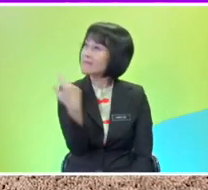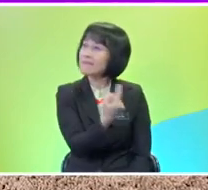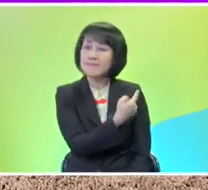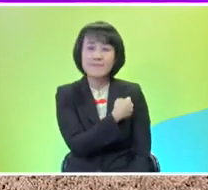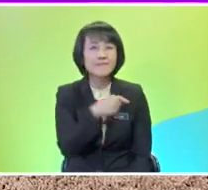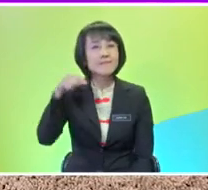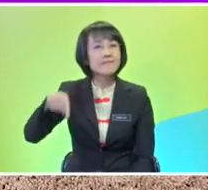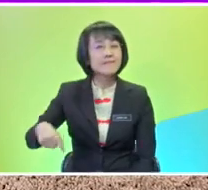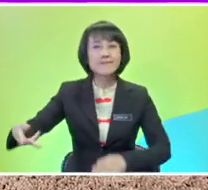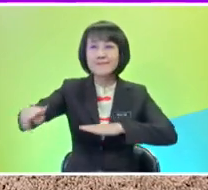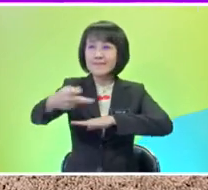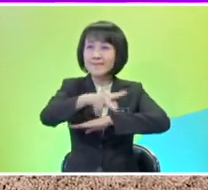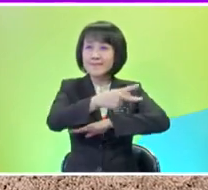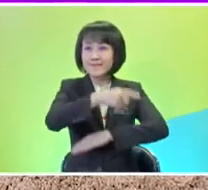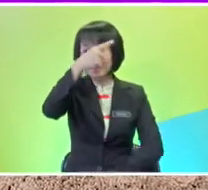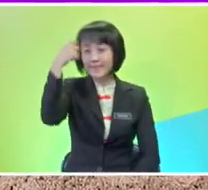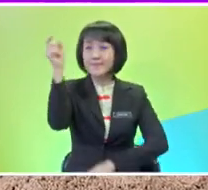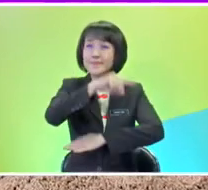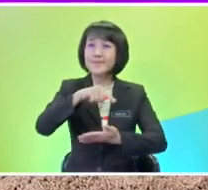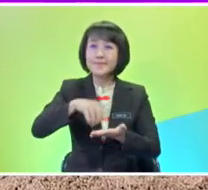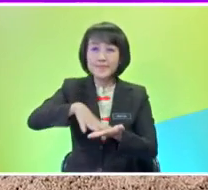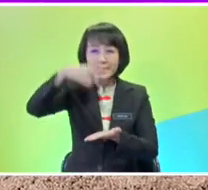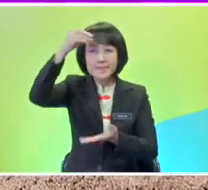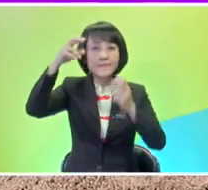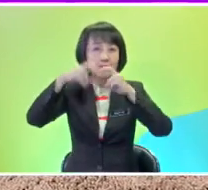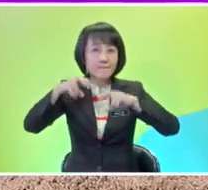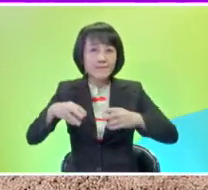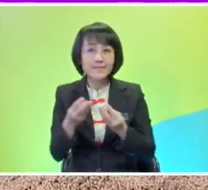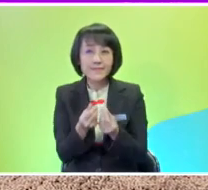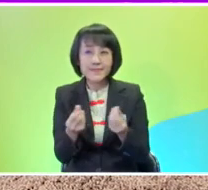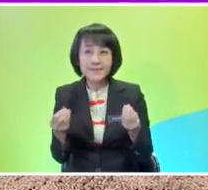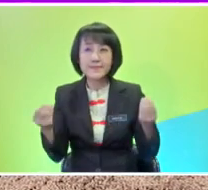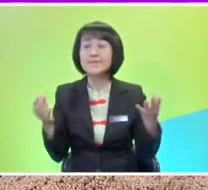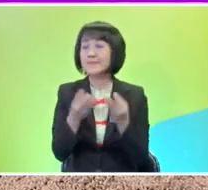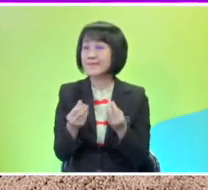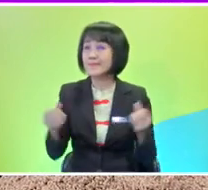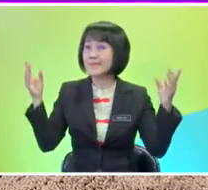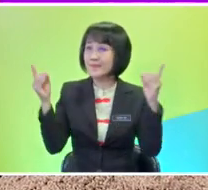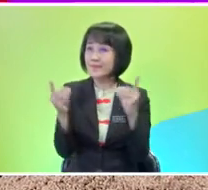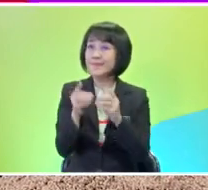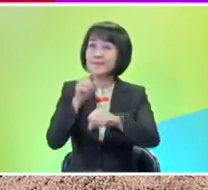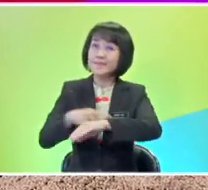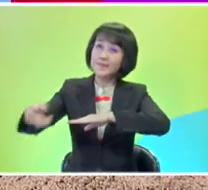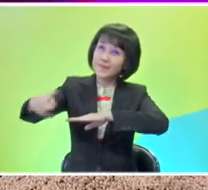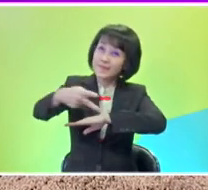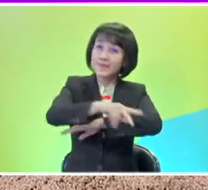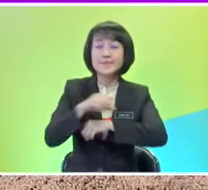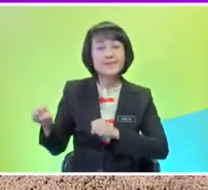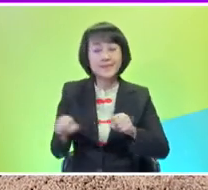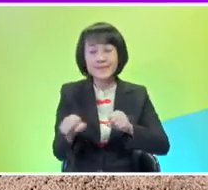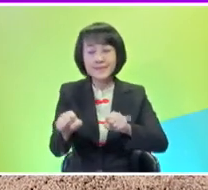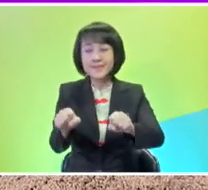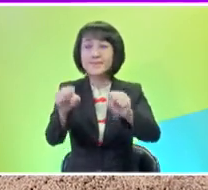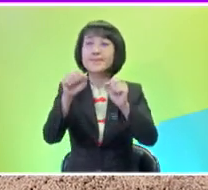hari ini kita baca dan fasih itu Budi dijumpai di pantai di sungai seperti mana ya itulah